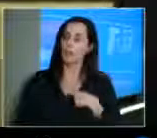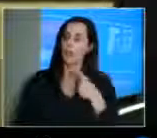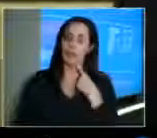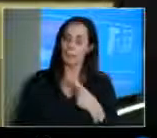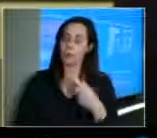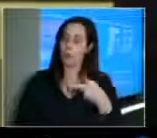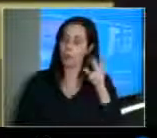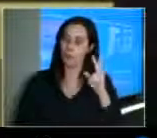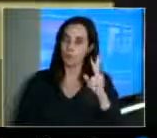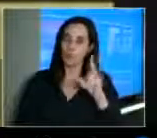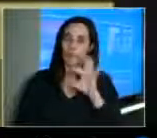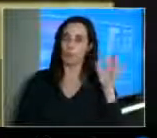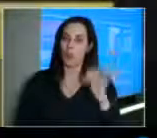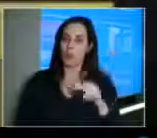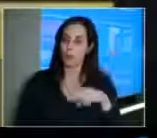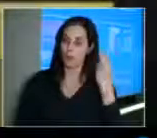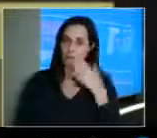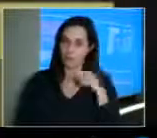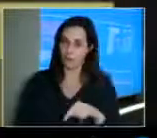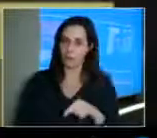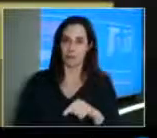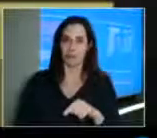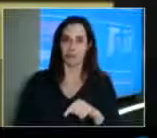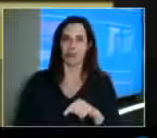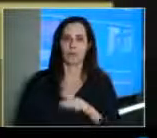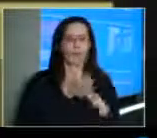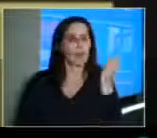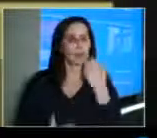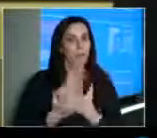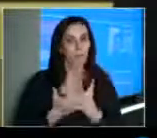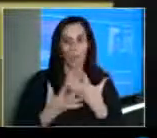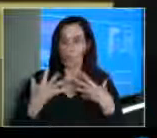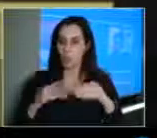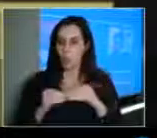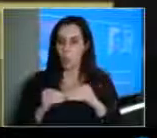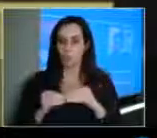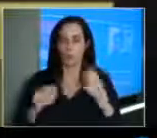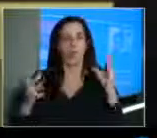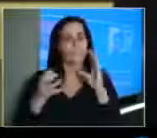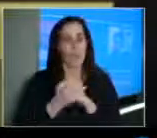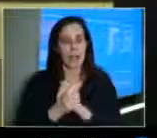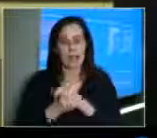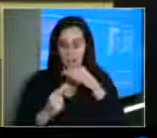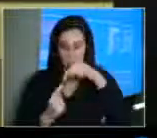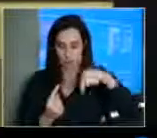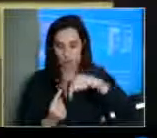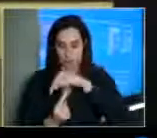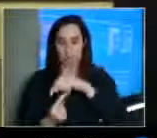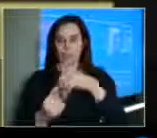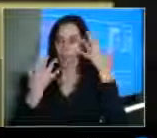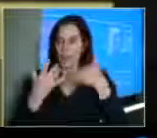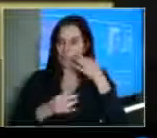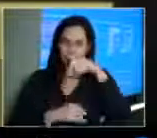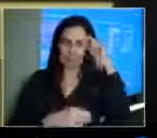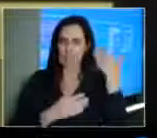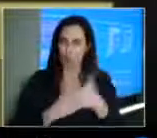על למעלה מחצי מיליון להט"בים בישראל, בלי לקחת בחשבון את המשפחות שלהם, את החברים וחברות. הסקרים